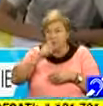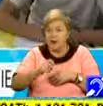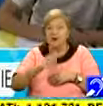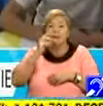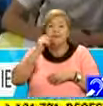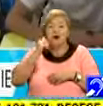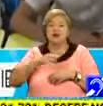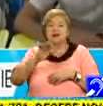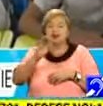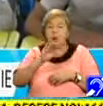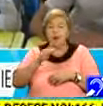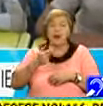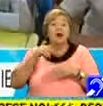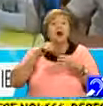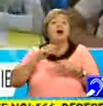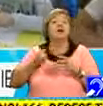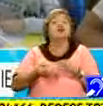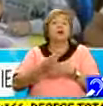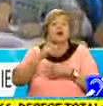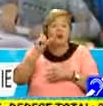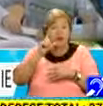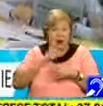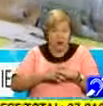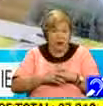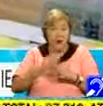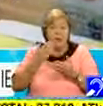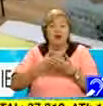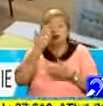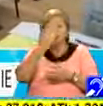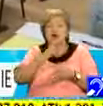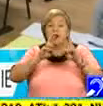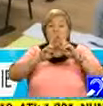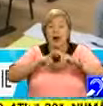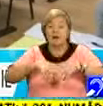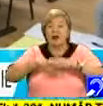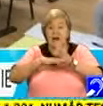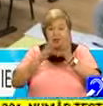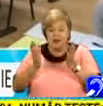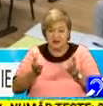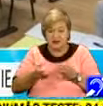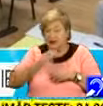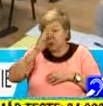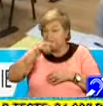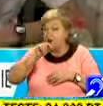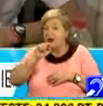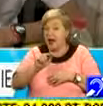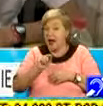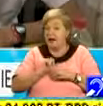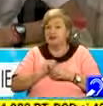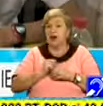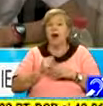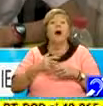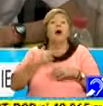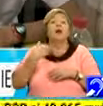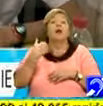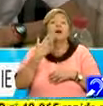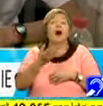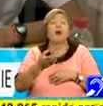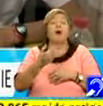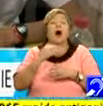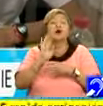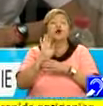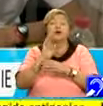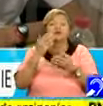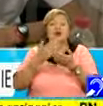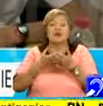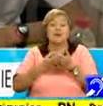părinții și în școli, începând de luni, pentru că acestea rămân deschise. În primul rând, în aceste zile vor fi autorizate testele salivare ce